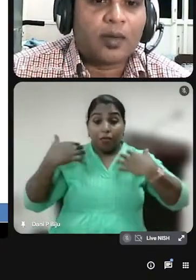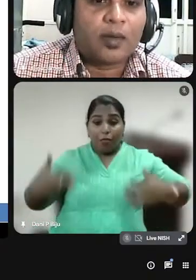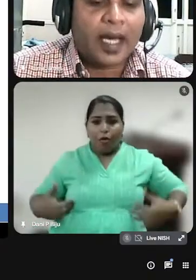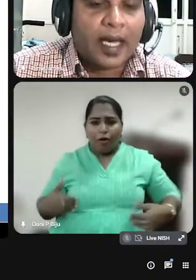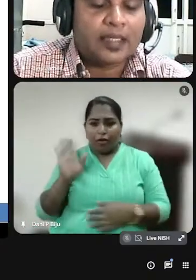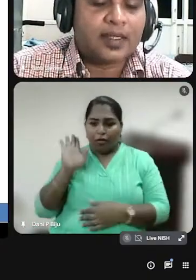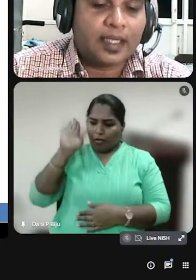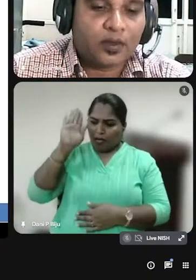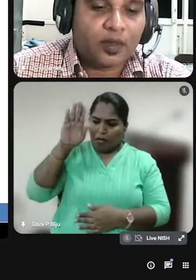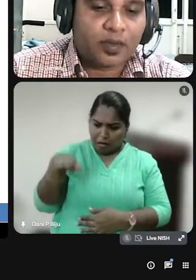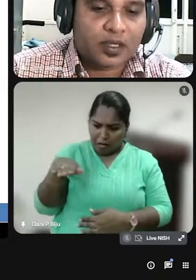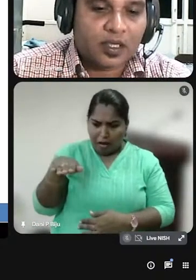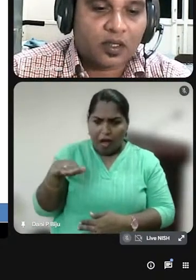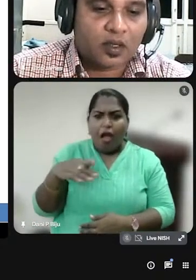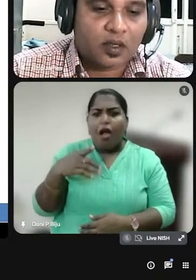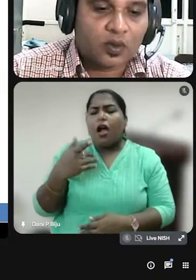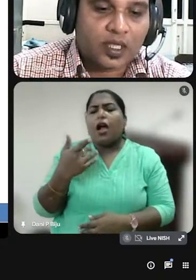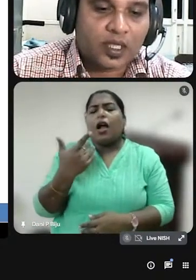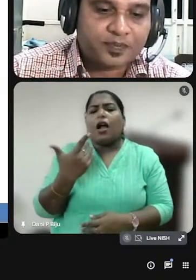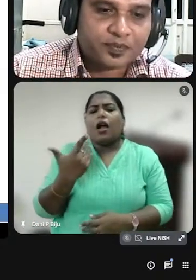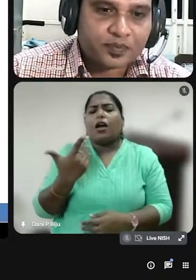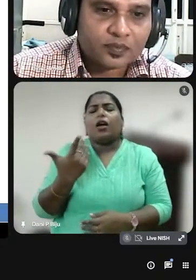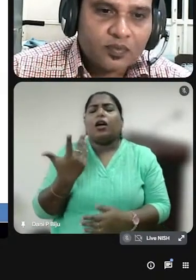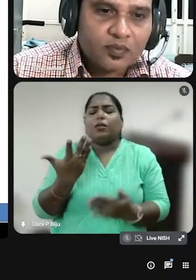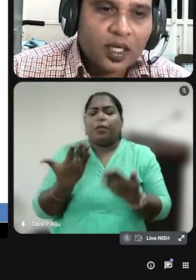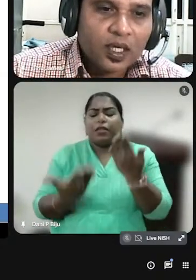നോക്കുക. ബാലൻസിന് എന്തോരം പ്രശ്നങ്ങൾ.